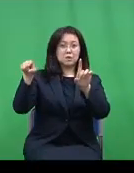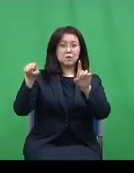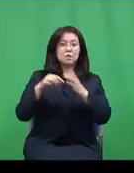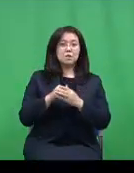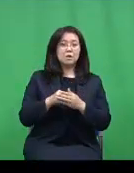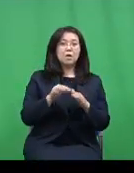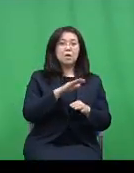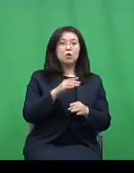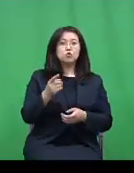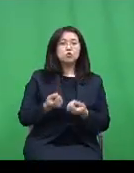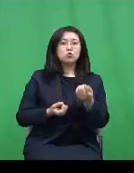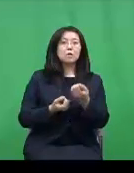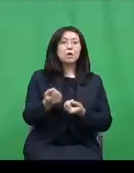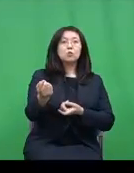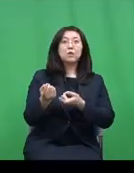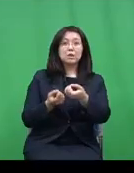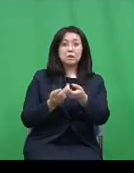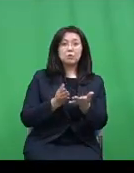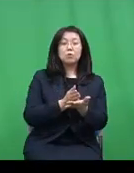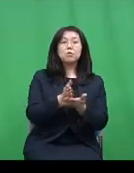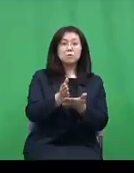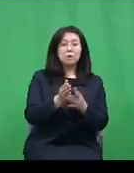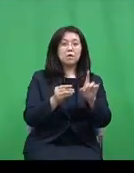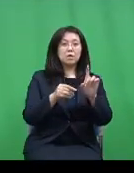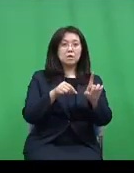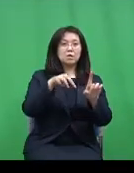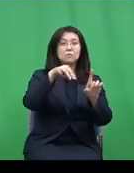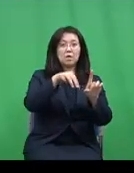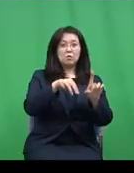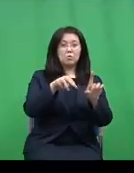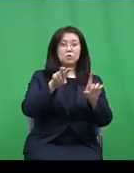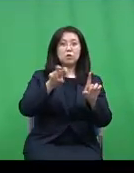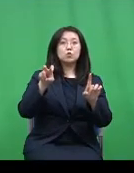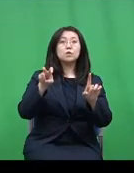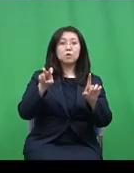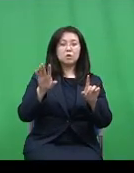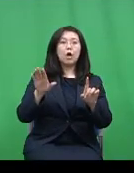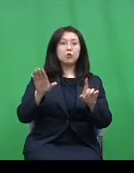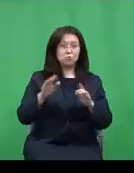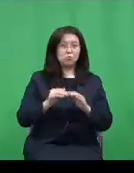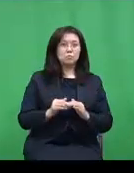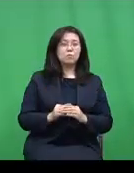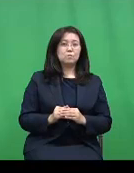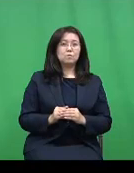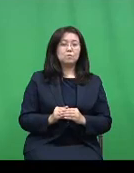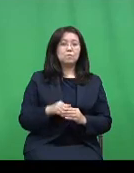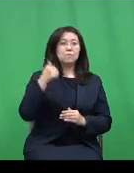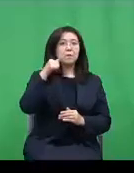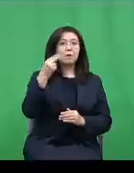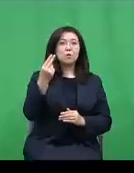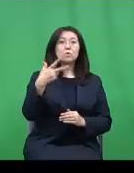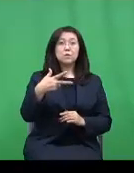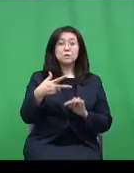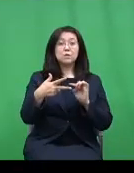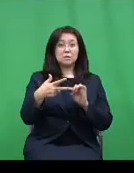は積雪がすでにございまして、で、南砺市はですね、ぜひとも実施した